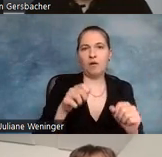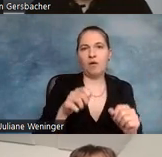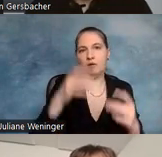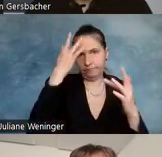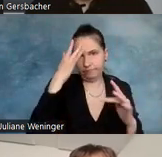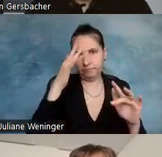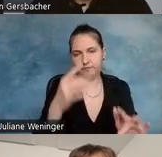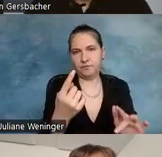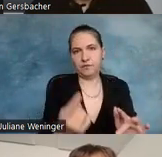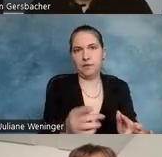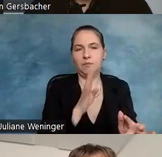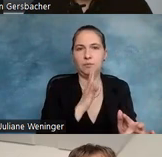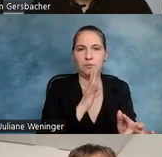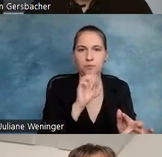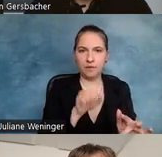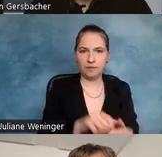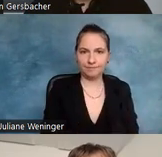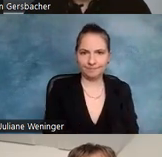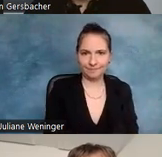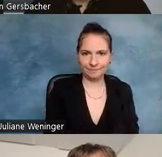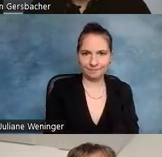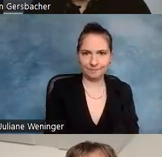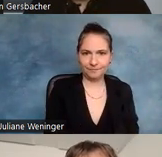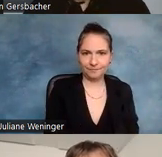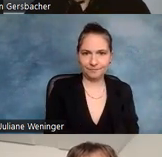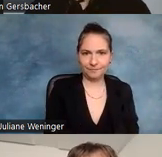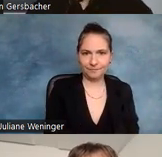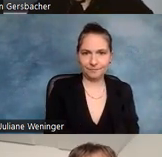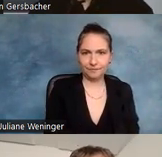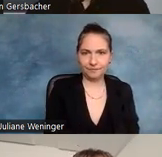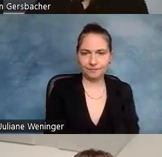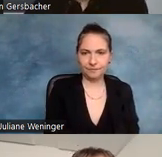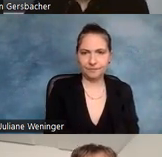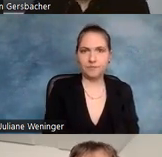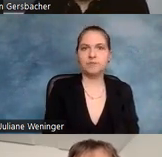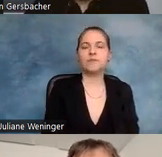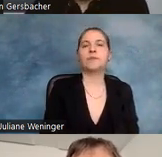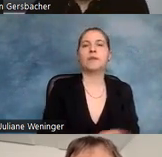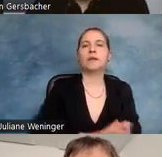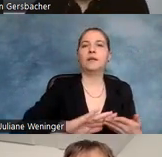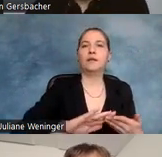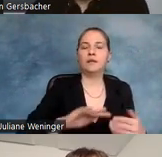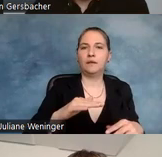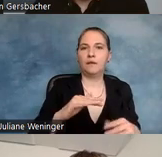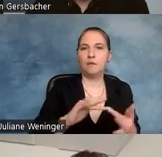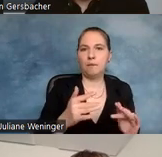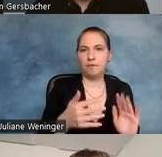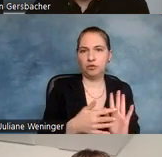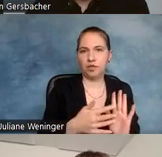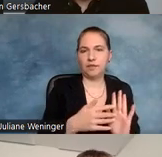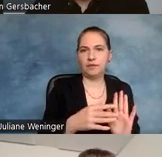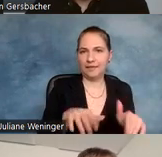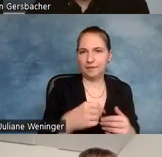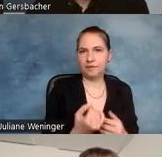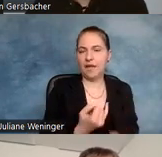Das könnt ihr selber entscheiden. Die erste Frage, die schon jetzt im Chat steht, ist: Gibt es für den Easy Web Check eine eigene Webseite,